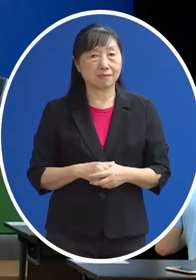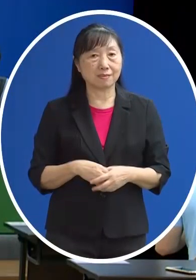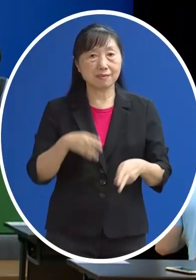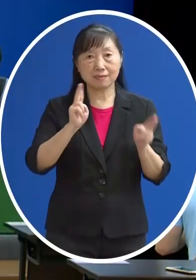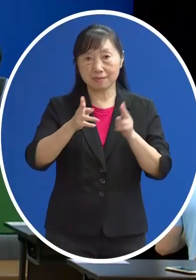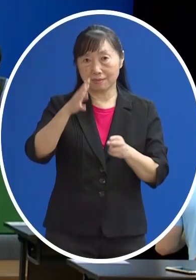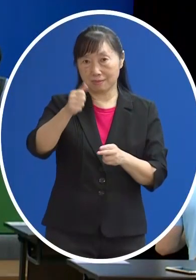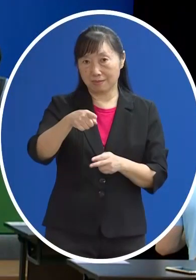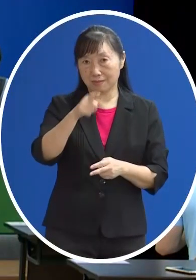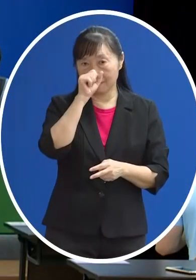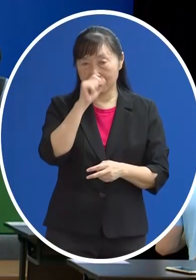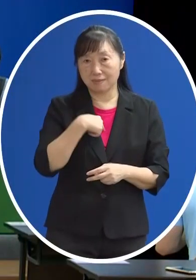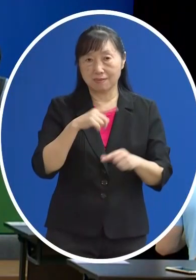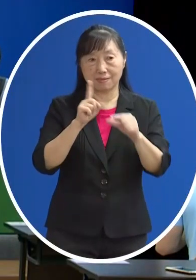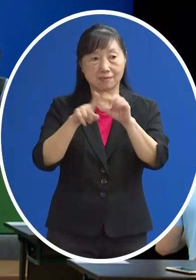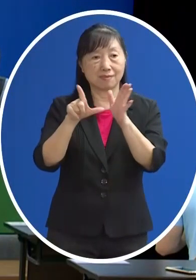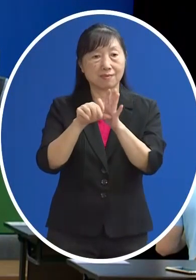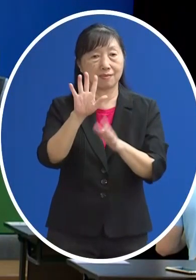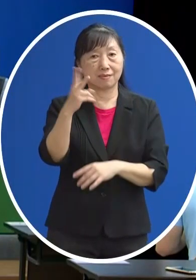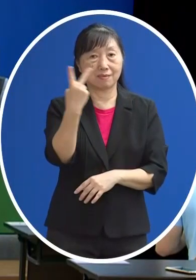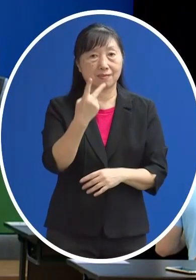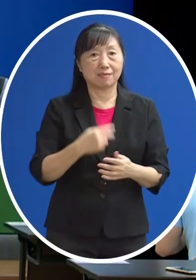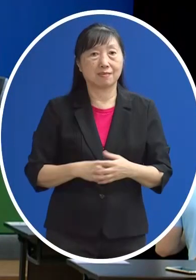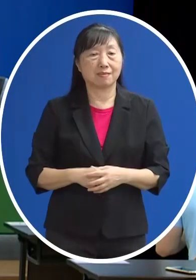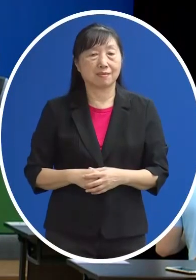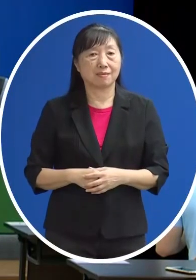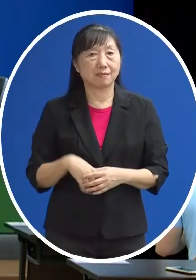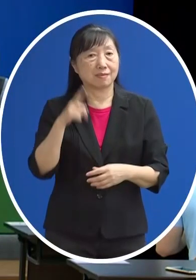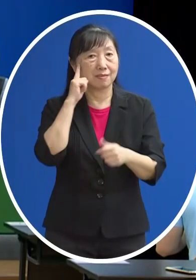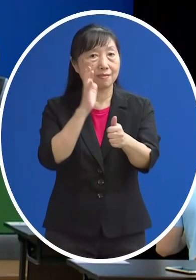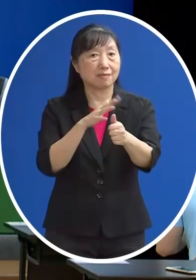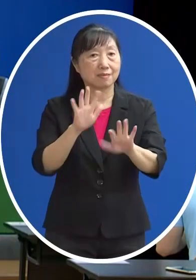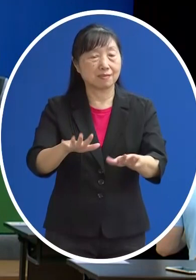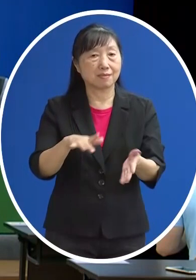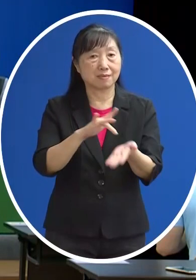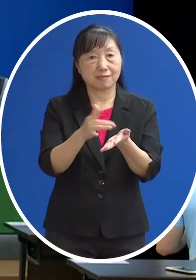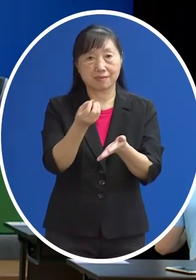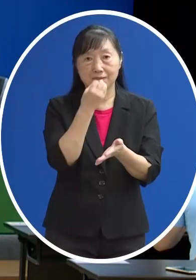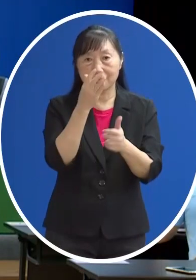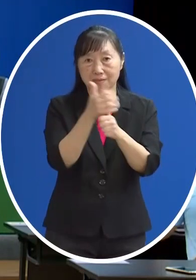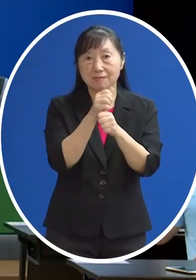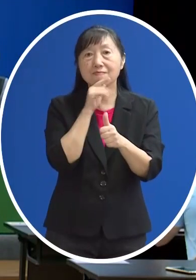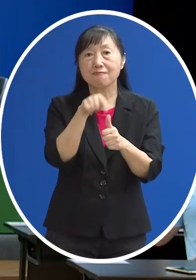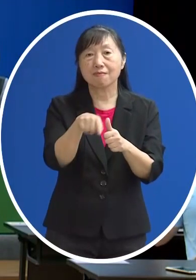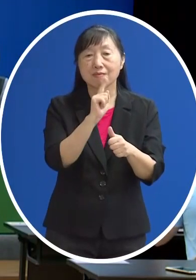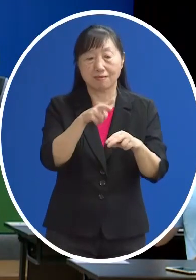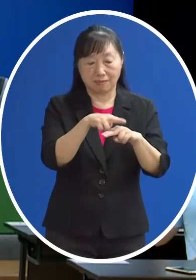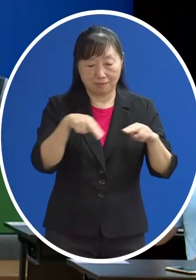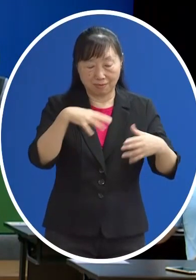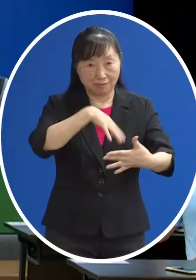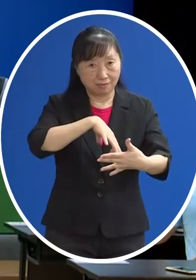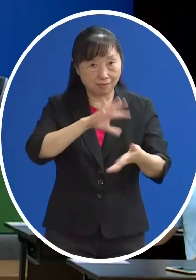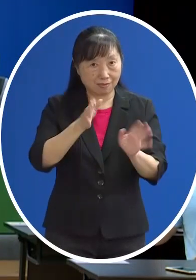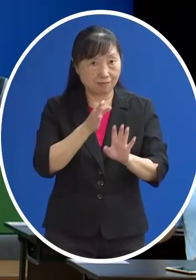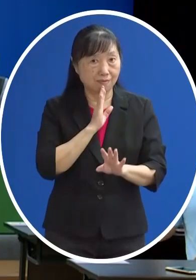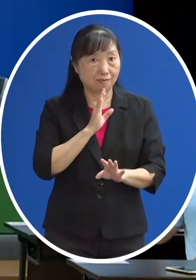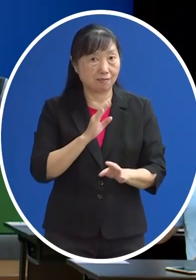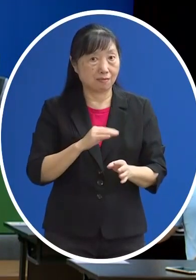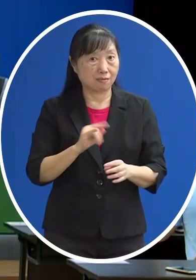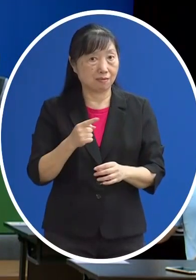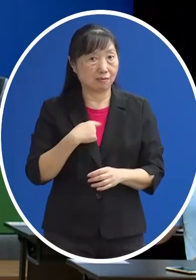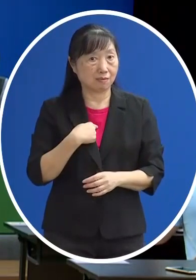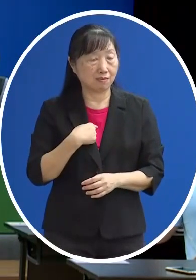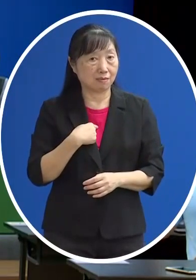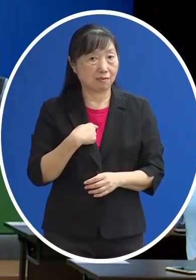哲官好，中时这边有两题想要请教，就是今天食药署公布的这个封签的内容啊，有我们